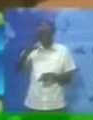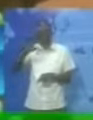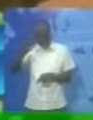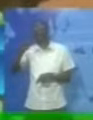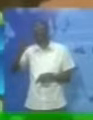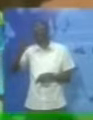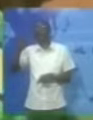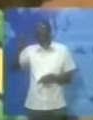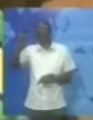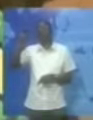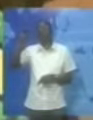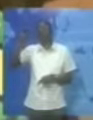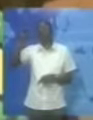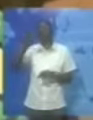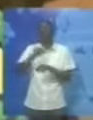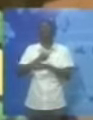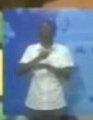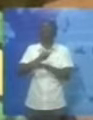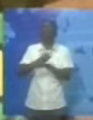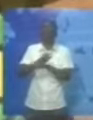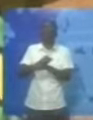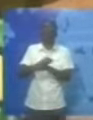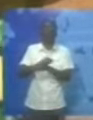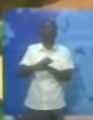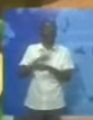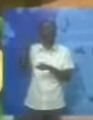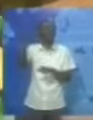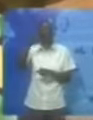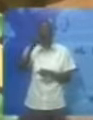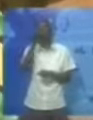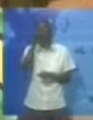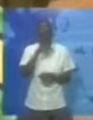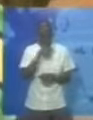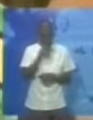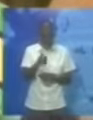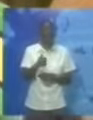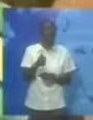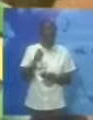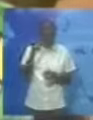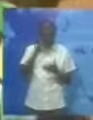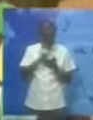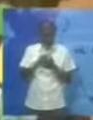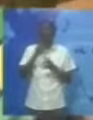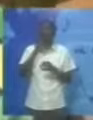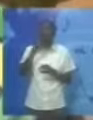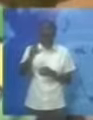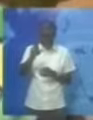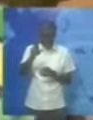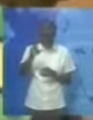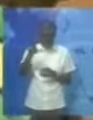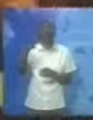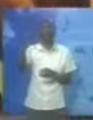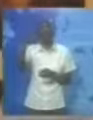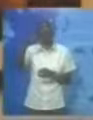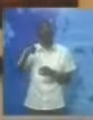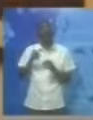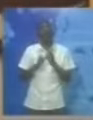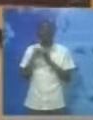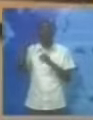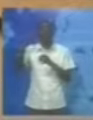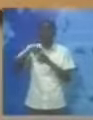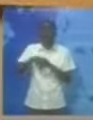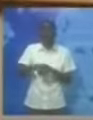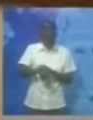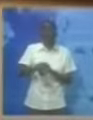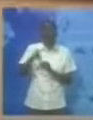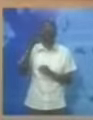n'est pas des œuvres naïves, c'est assez abstrait et c'est assez profond du point